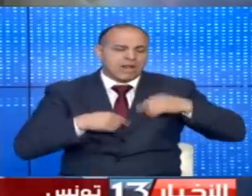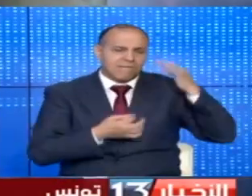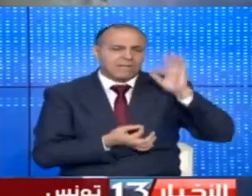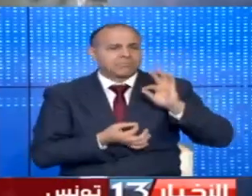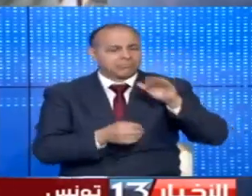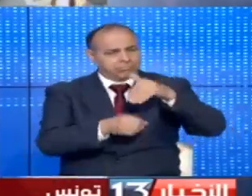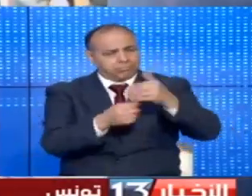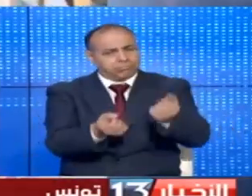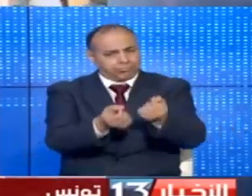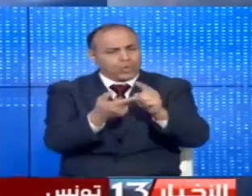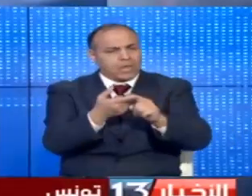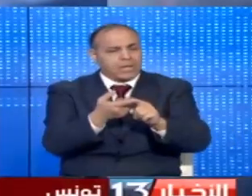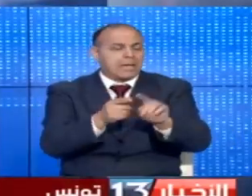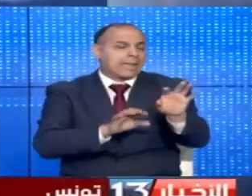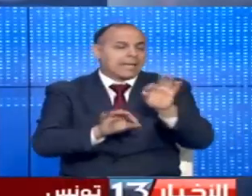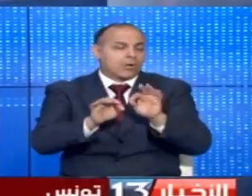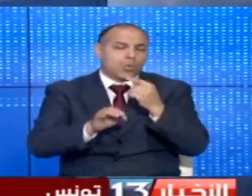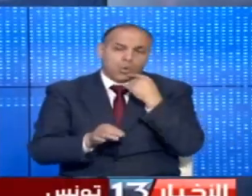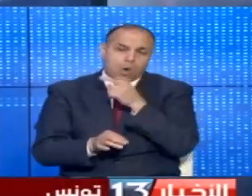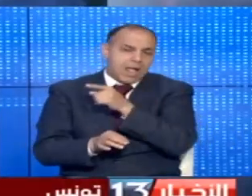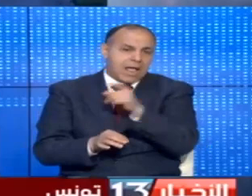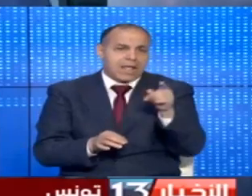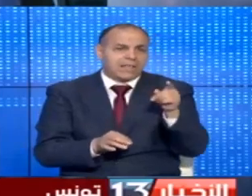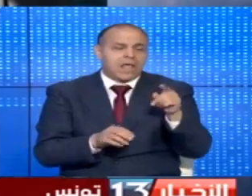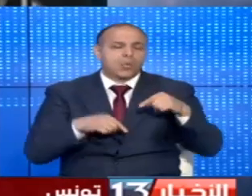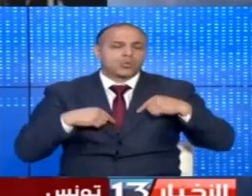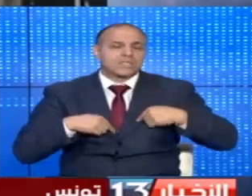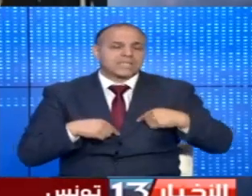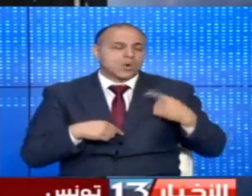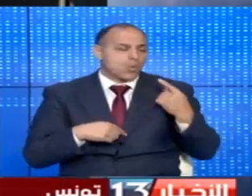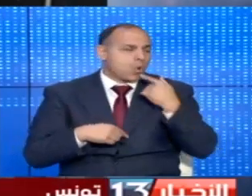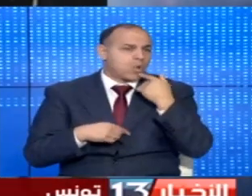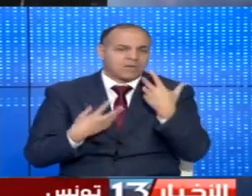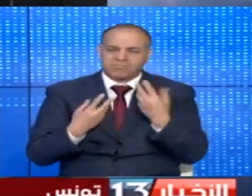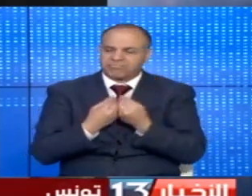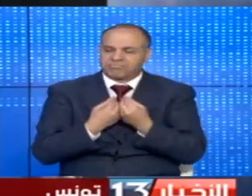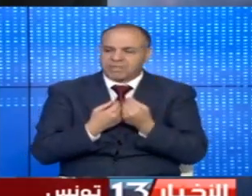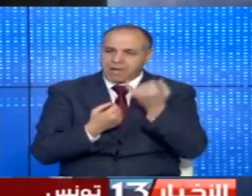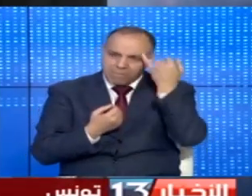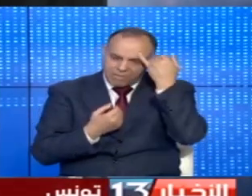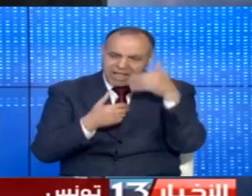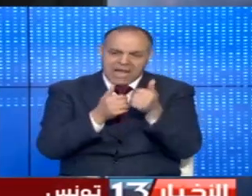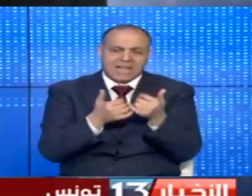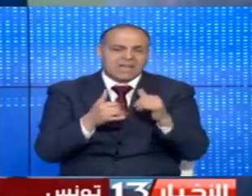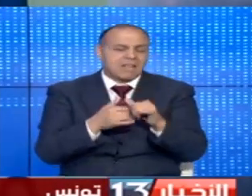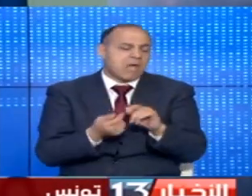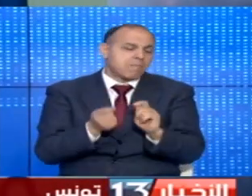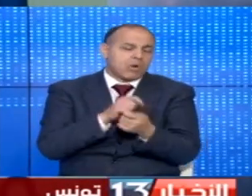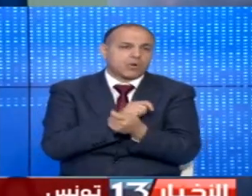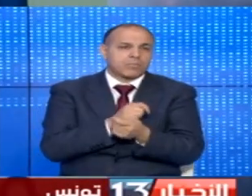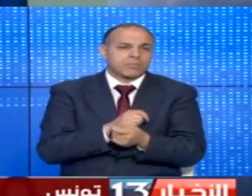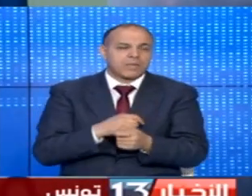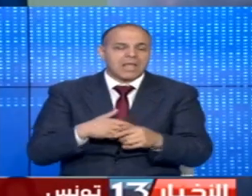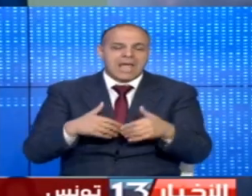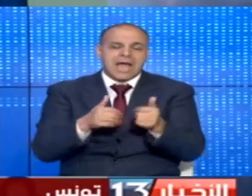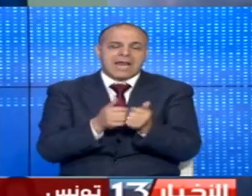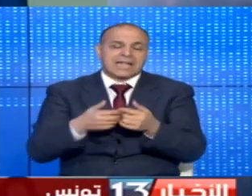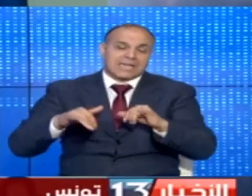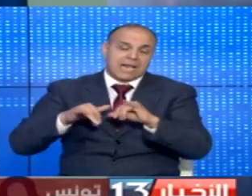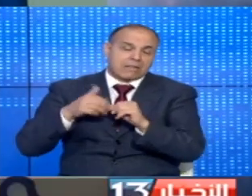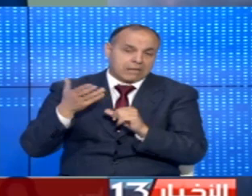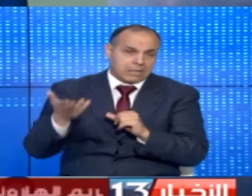رغم ان الخيارات التي اعتمدها الجني لا تتوافق مع موقف حركه النهضه حركه النهضه